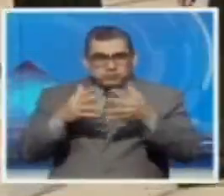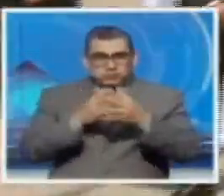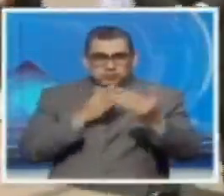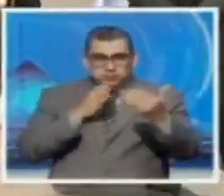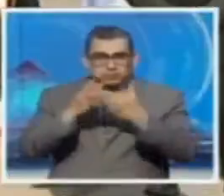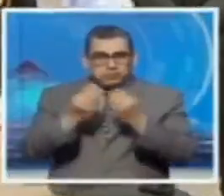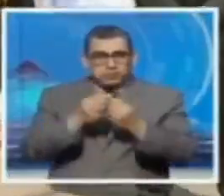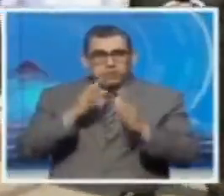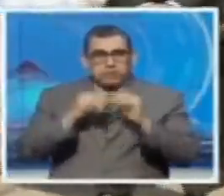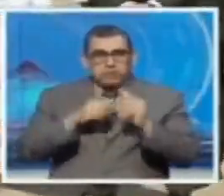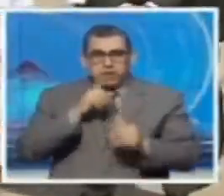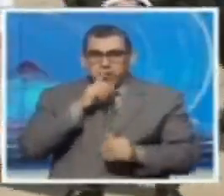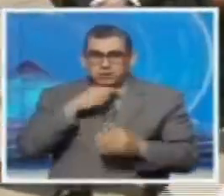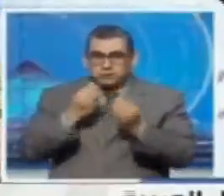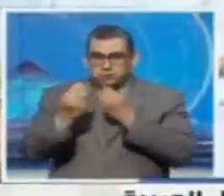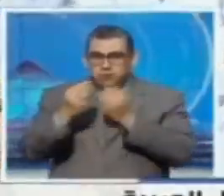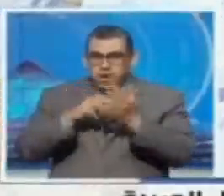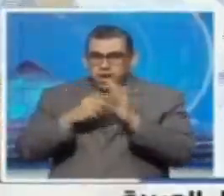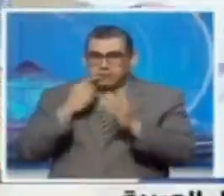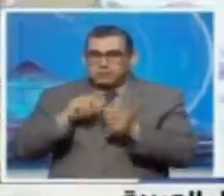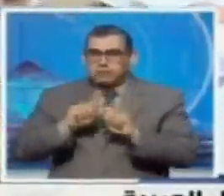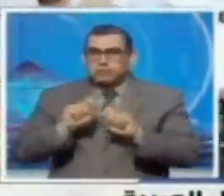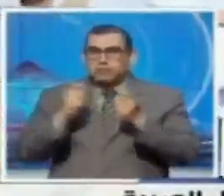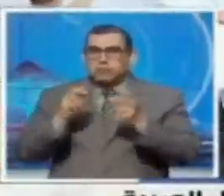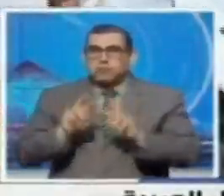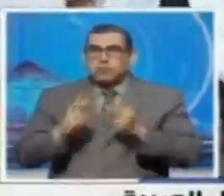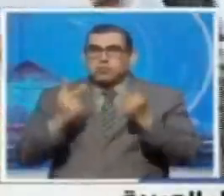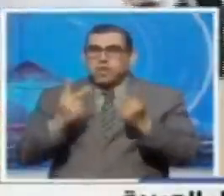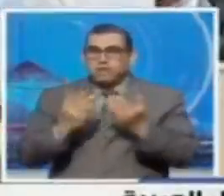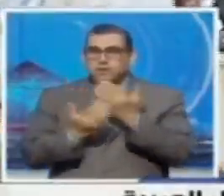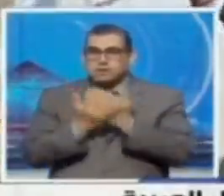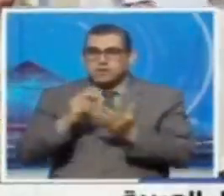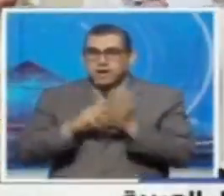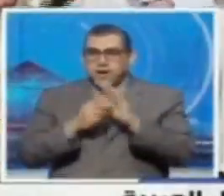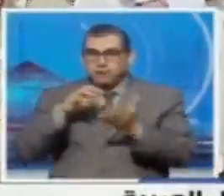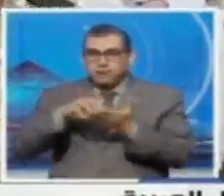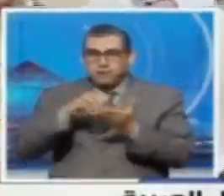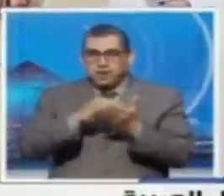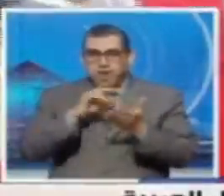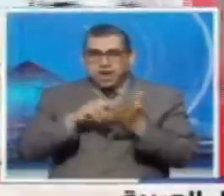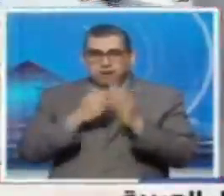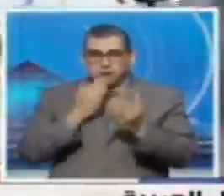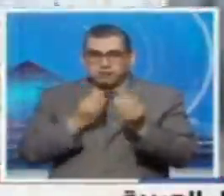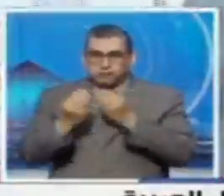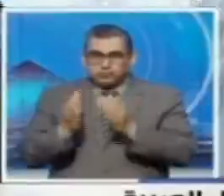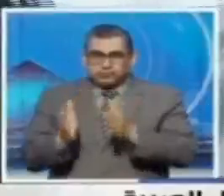البلدين للتعامل مع مختلف الأزمات التي تمر بها دول المنطقة.